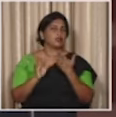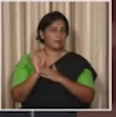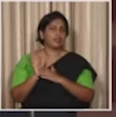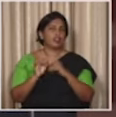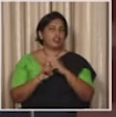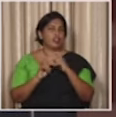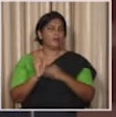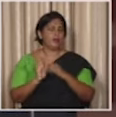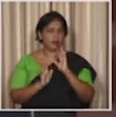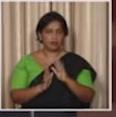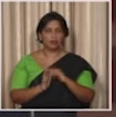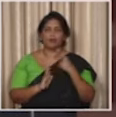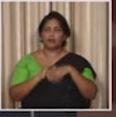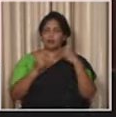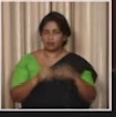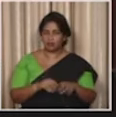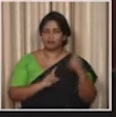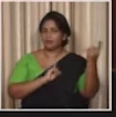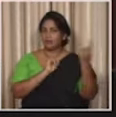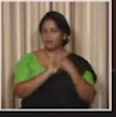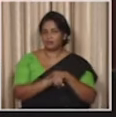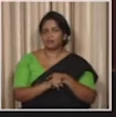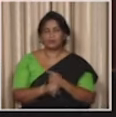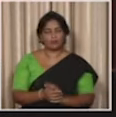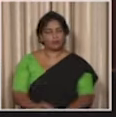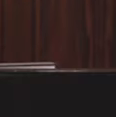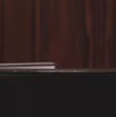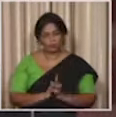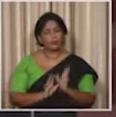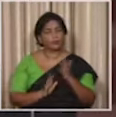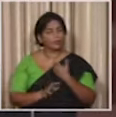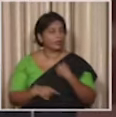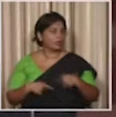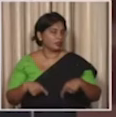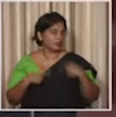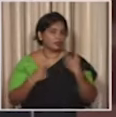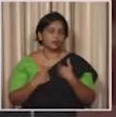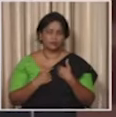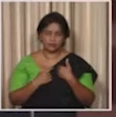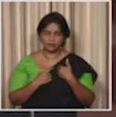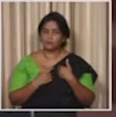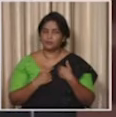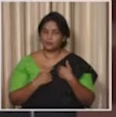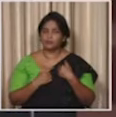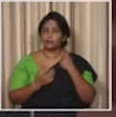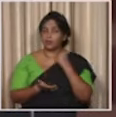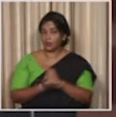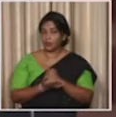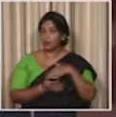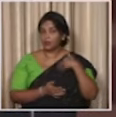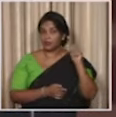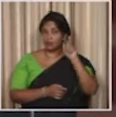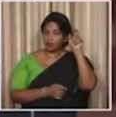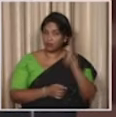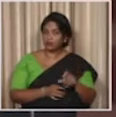බංකොලොත් කියලා. ඕඩර් ප්ලීස්. මුලාසනය සඳහා ගරු ඉම්රාන් මහරුප් මන්ත්‍රීතුමා. ඒ තර්කය මහා බැංකුවේ නිලධාරි